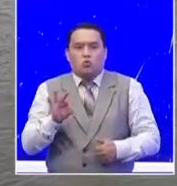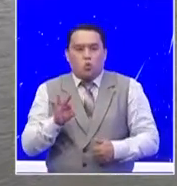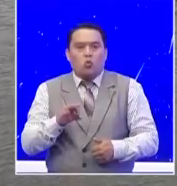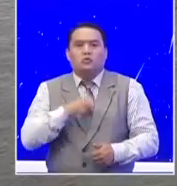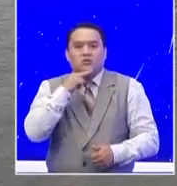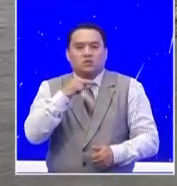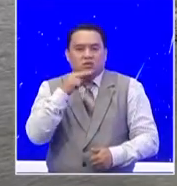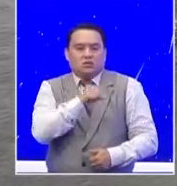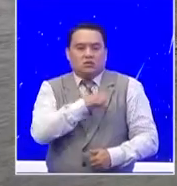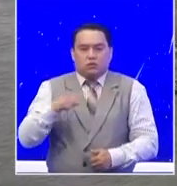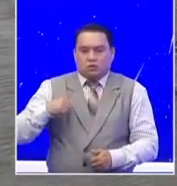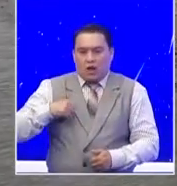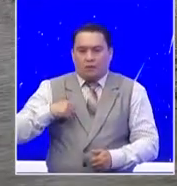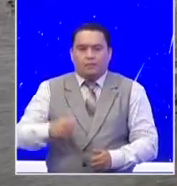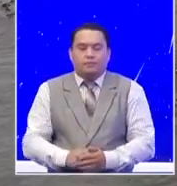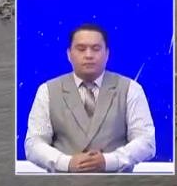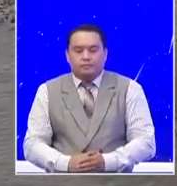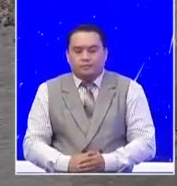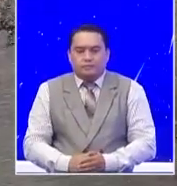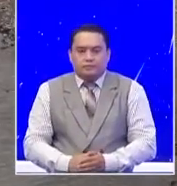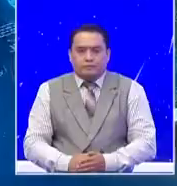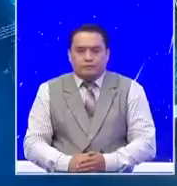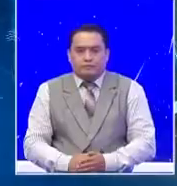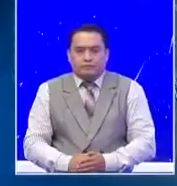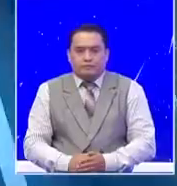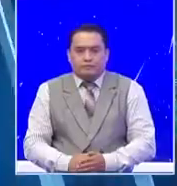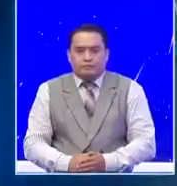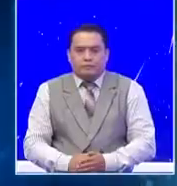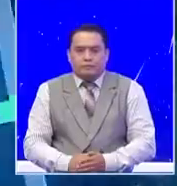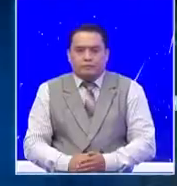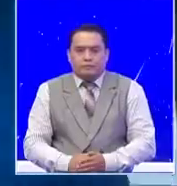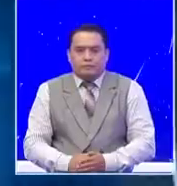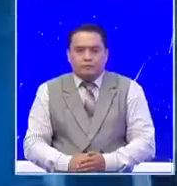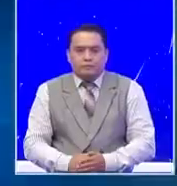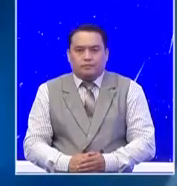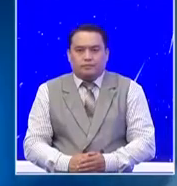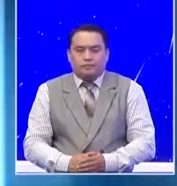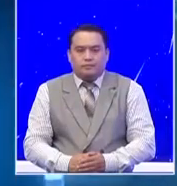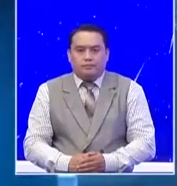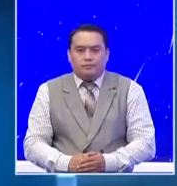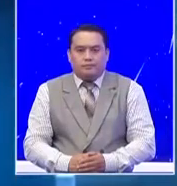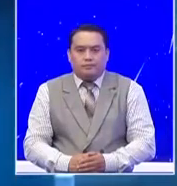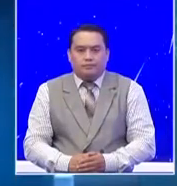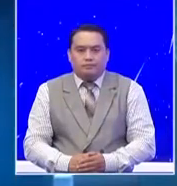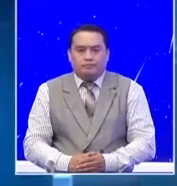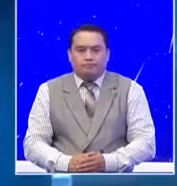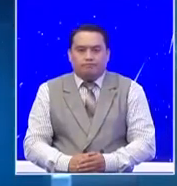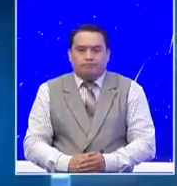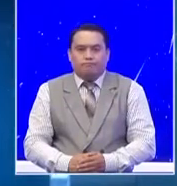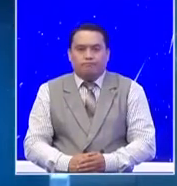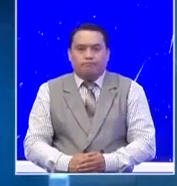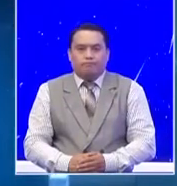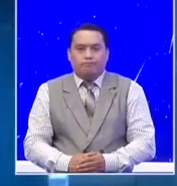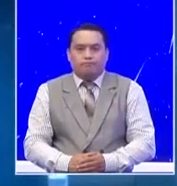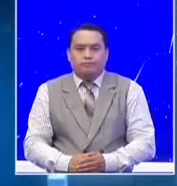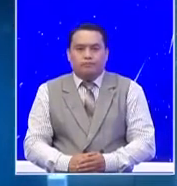Однако спасение утопающего – дело рук самого утопающего. Дамир Анитов, телеканал ЖТСУ, при содействии департамента ПЧС Алматинской